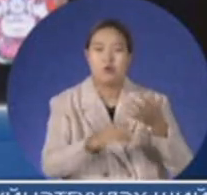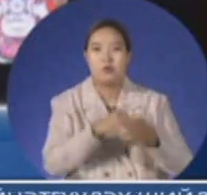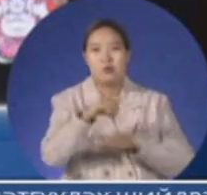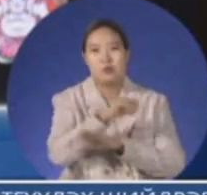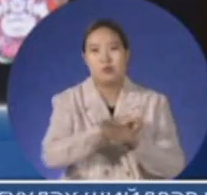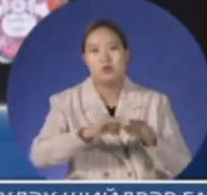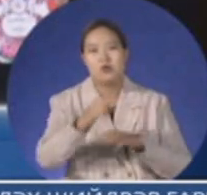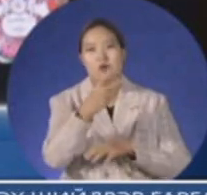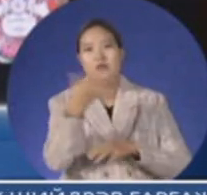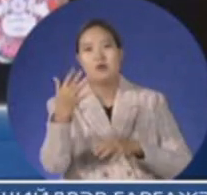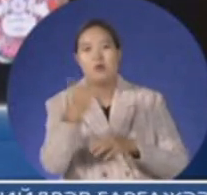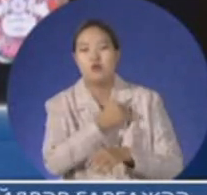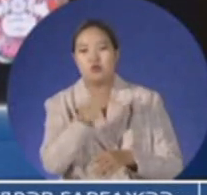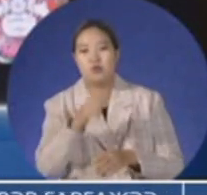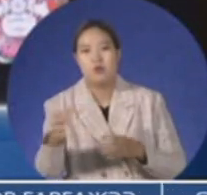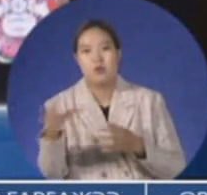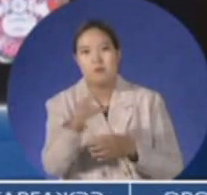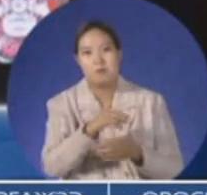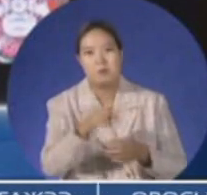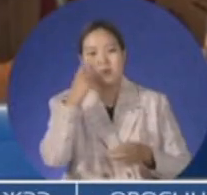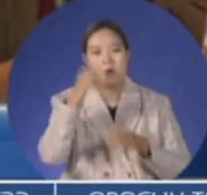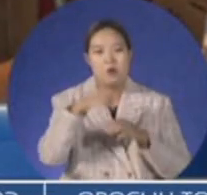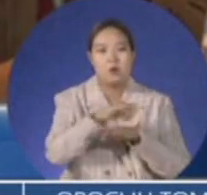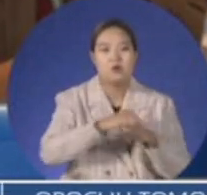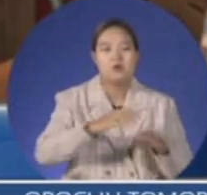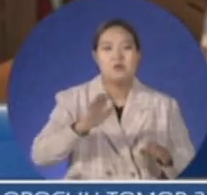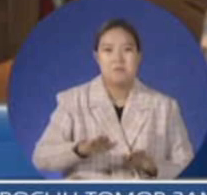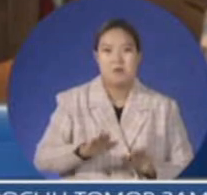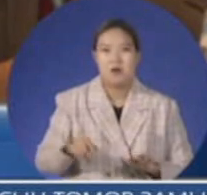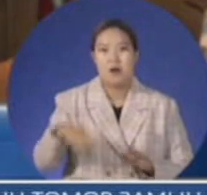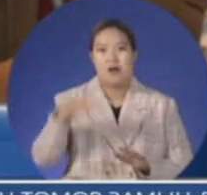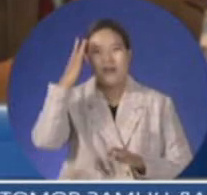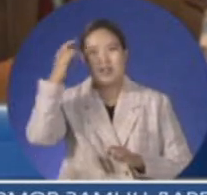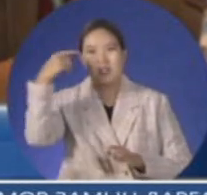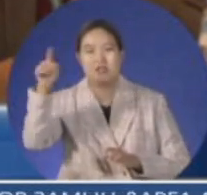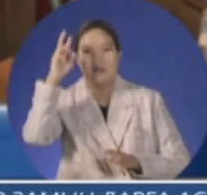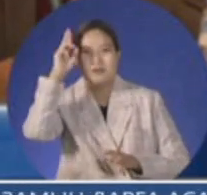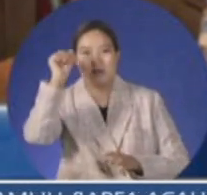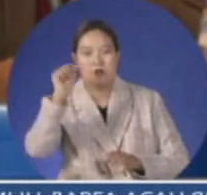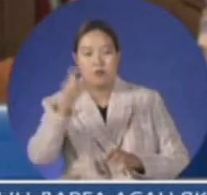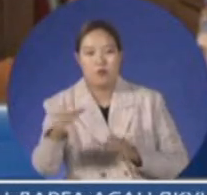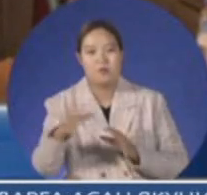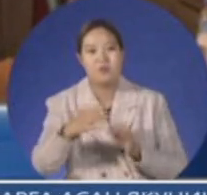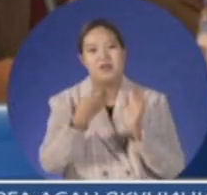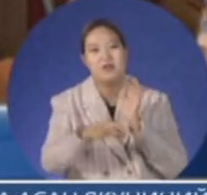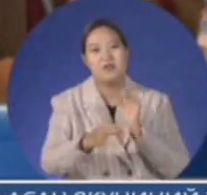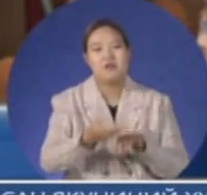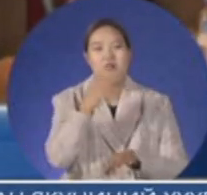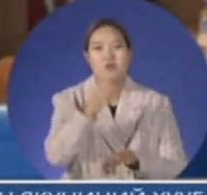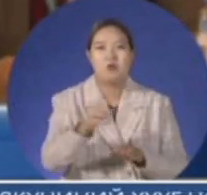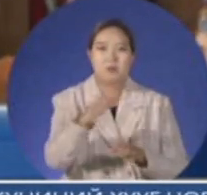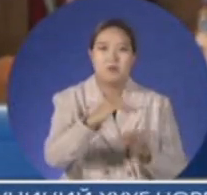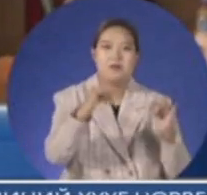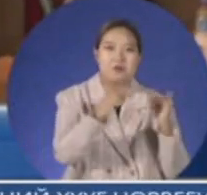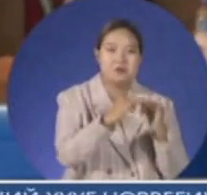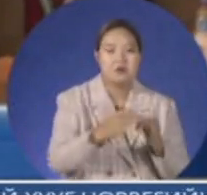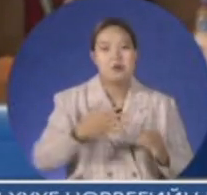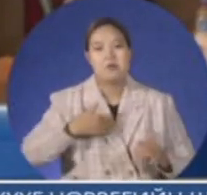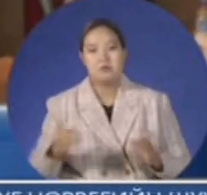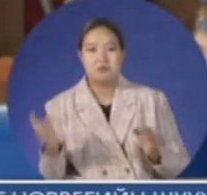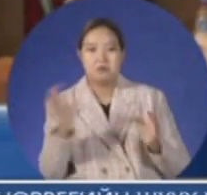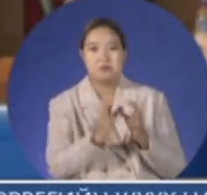салбарын мэрэгжилтнүүдээс гадна Монгол улсад суугаа элчин сайдын яам, олон улсын байгууллагын 90 гаруй төлөөлөгчд цахим болон танхимын хэлбрээр оролцсон